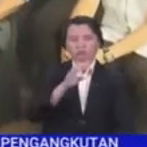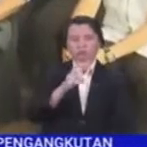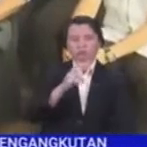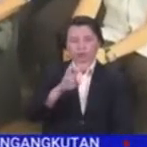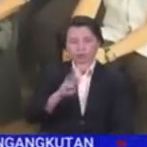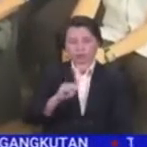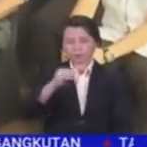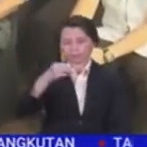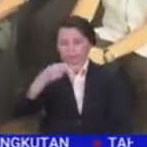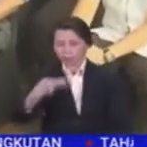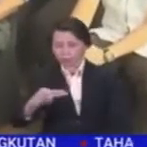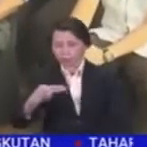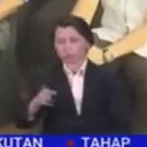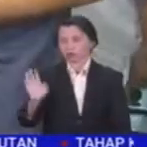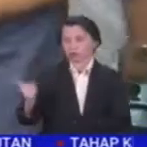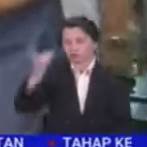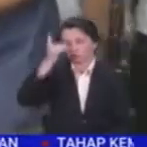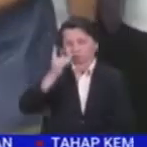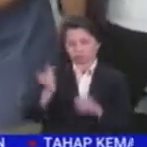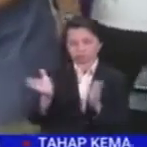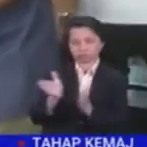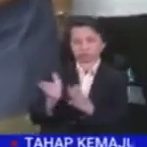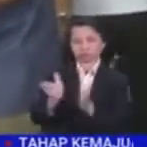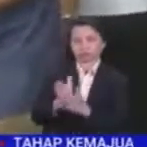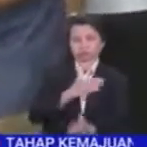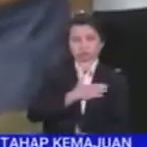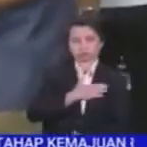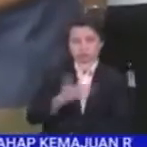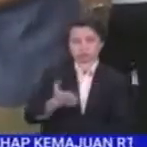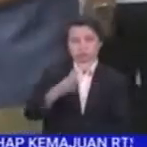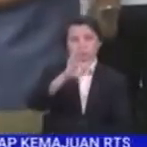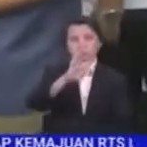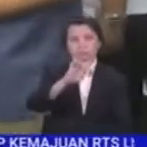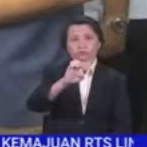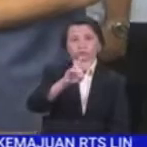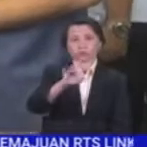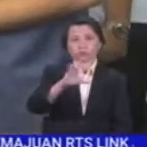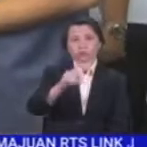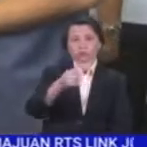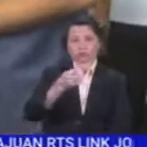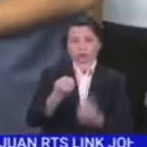FDMH, Datuk Dr. Razie memuji usaha dan komitmen Felda dalam